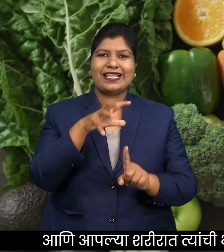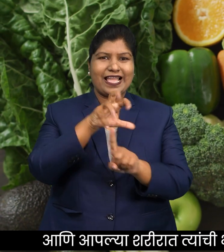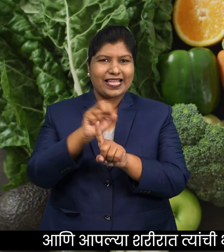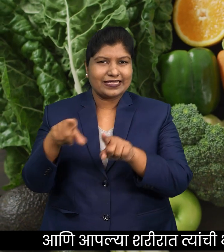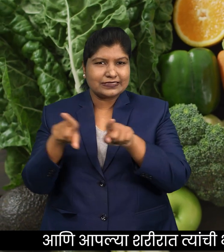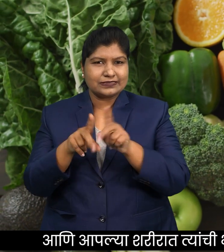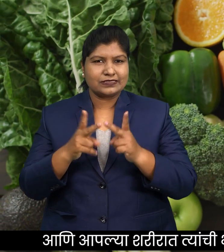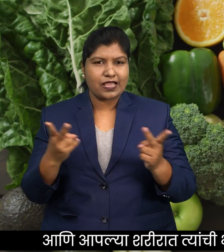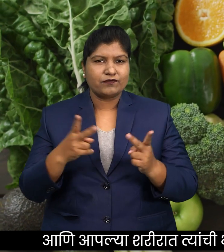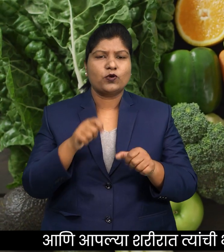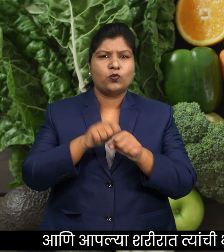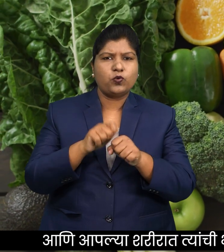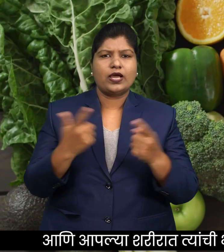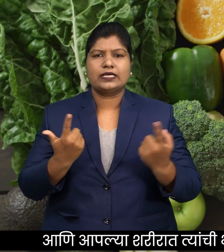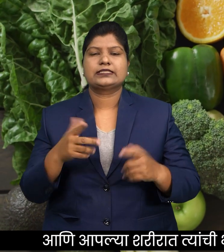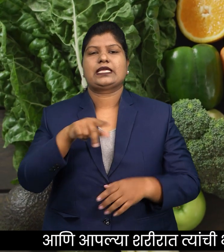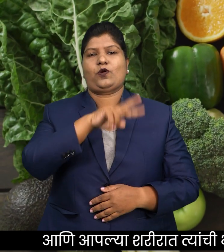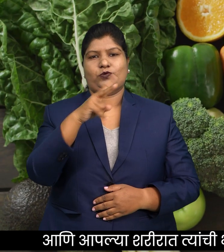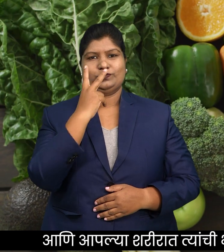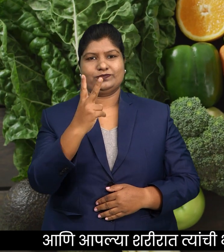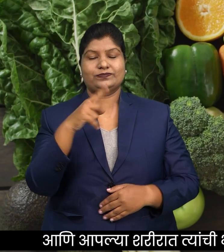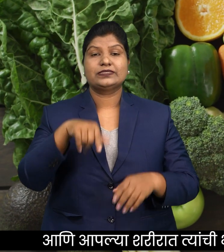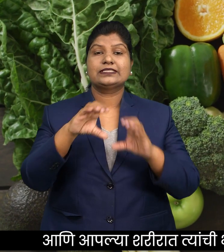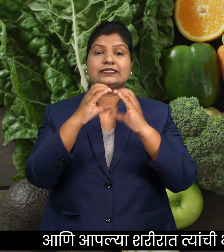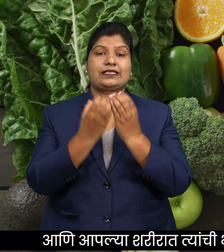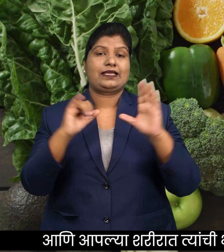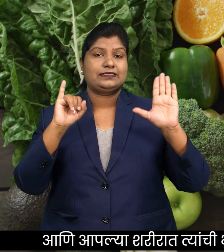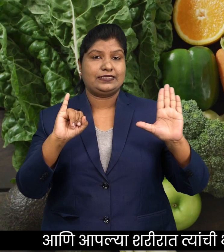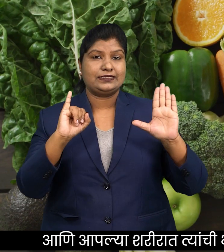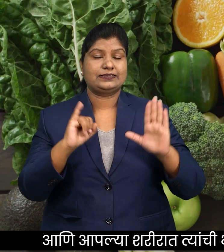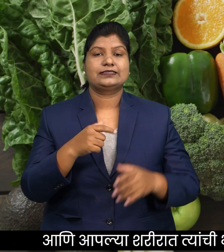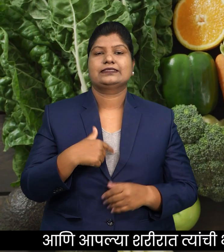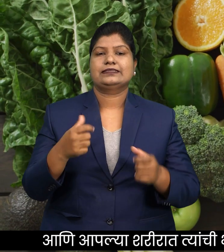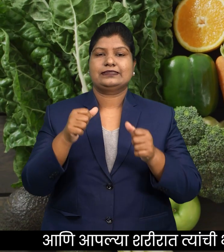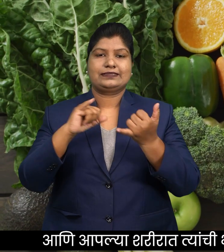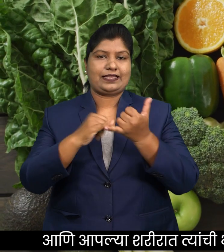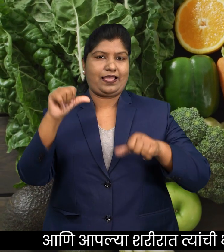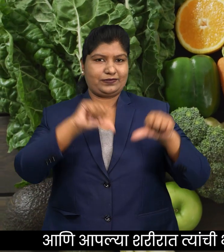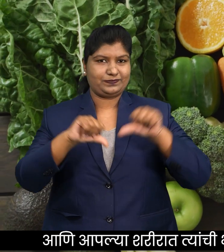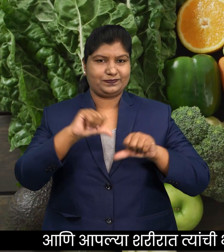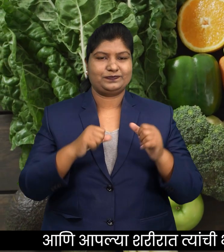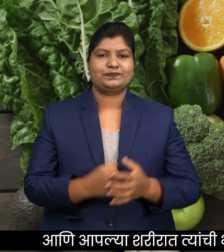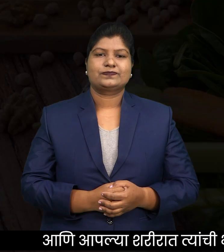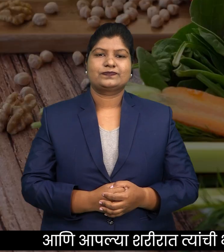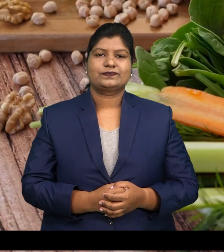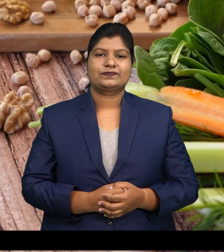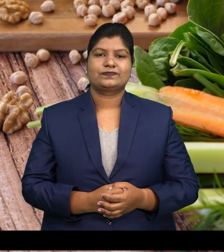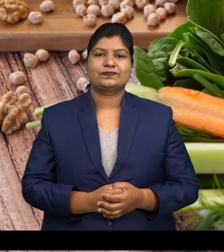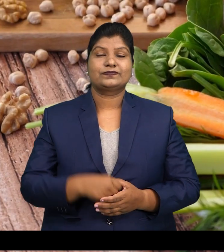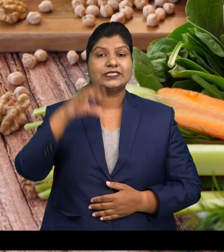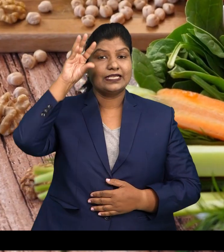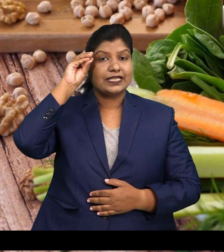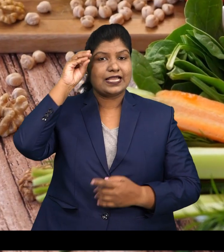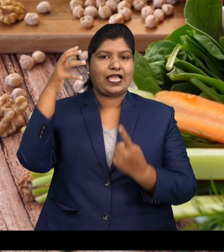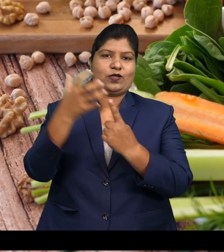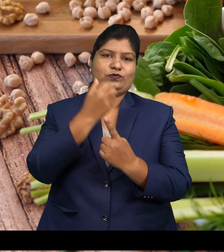आणि आपल्या शरीरात त्यांची भूमिका या विषयावर जाणून घेण्यासाठी आलो आहोत.